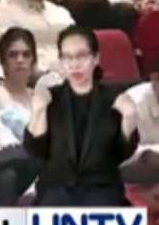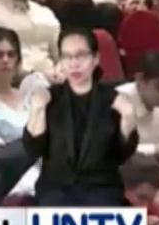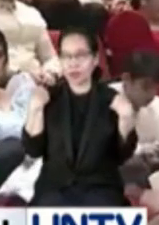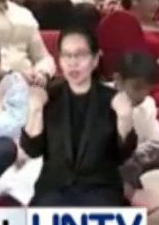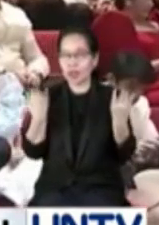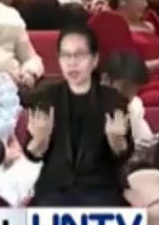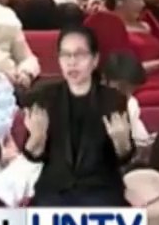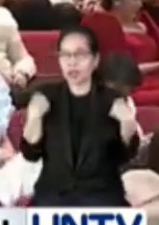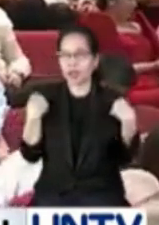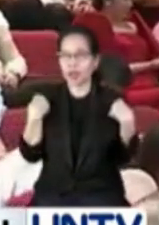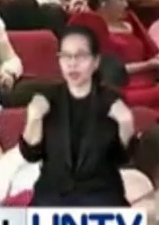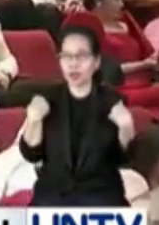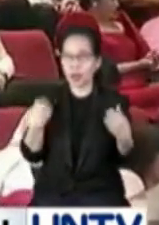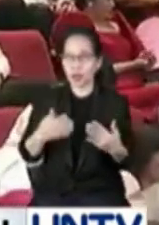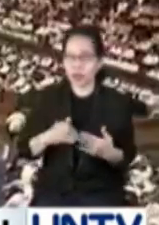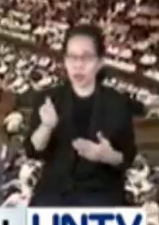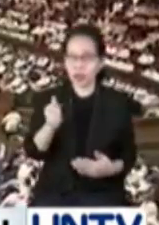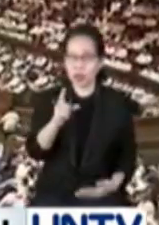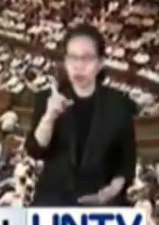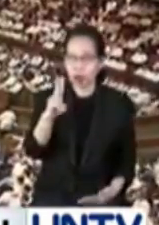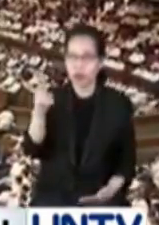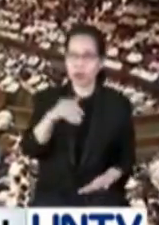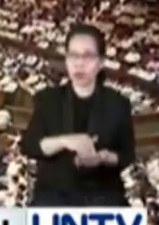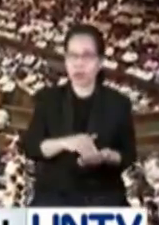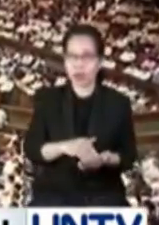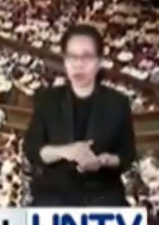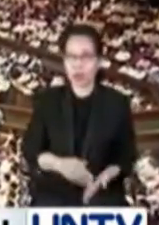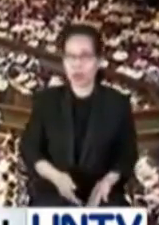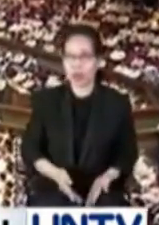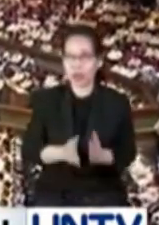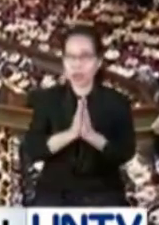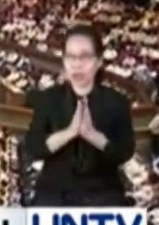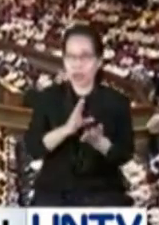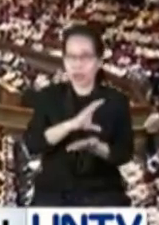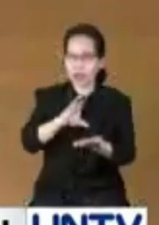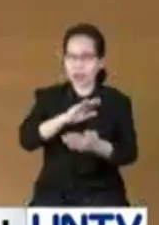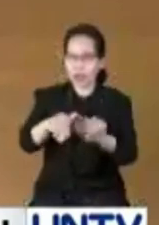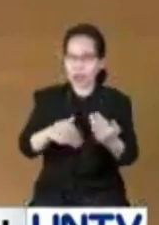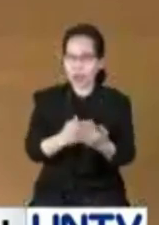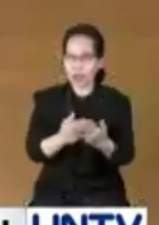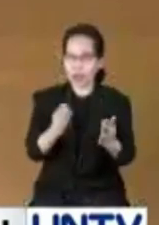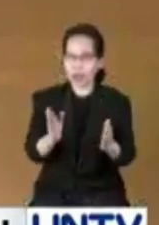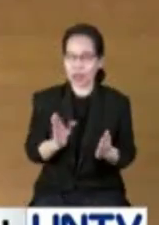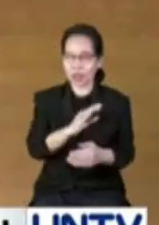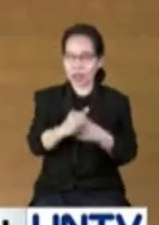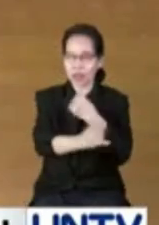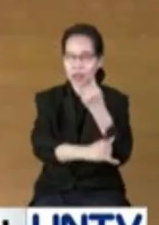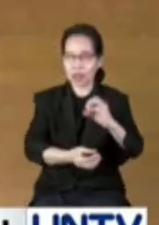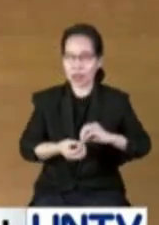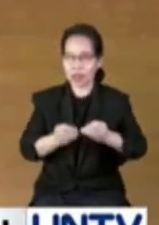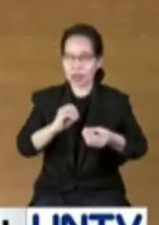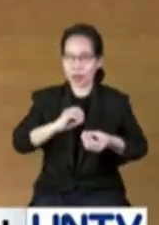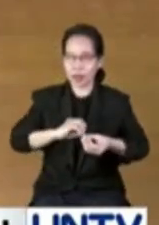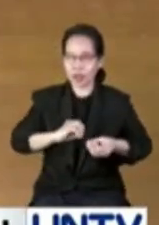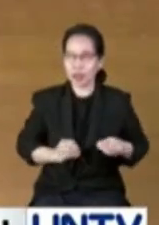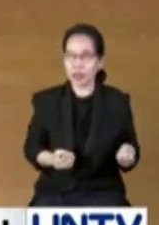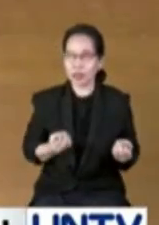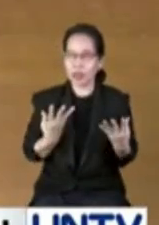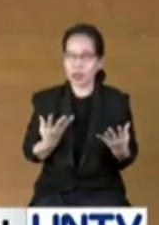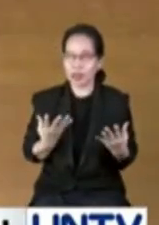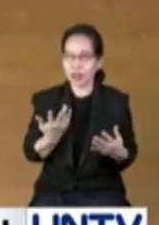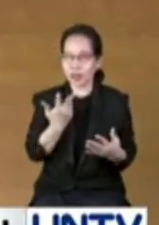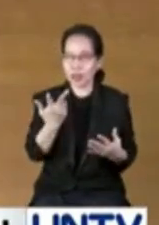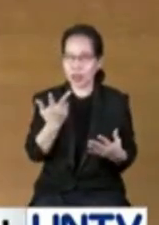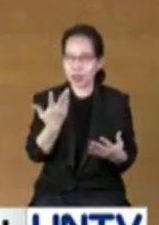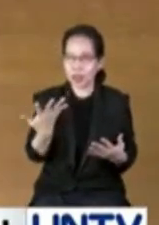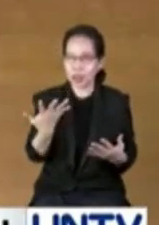Ngayon, meron na tayong mahigit 2,000 konsulta center sa buong bansa. Ang bilang na ito ay mas marami ng